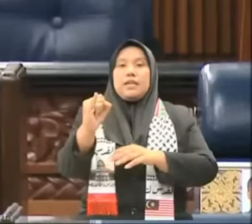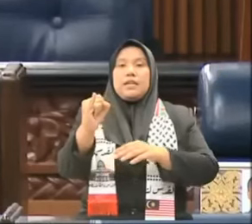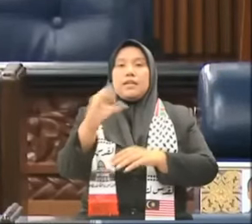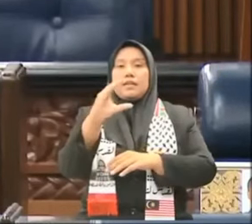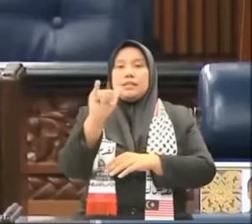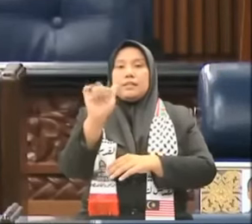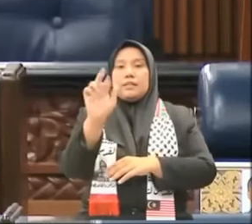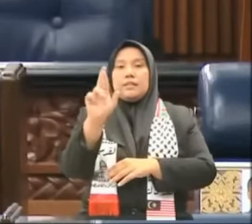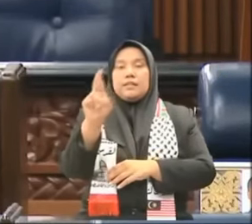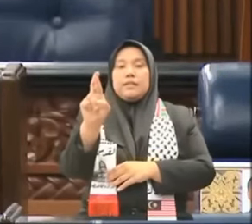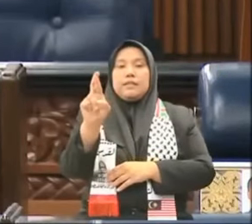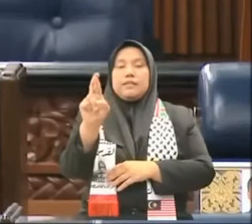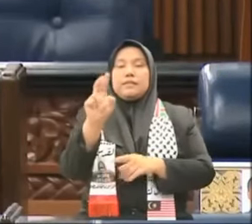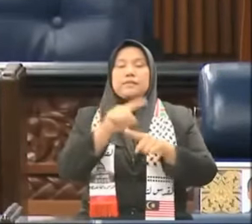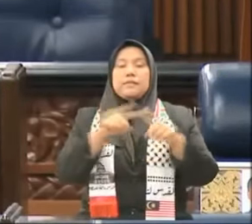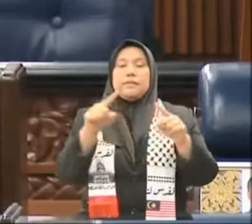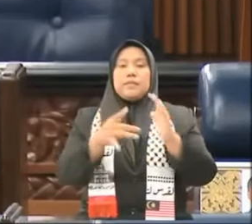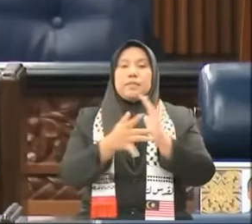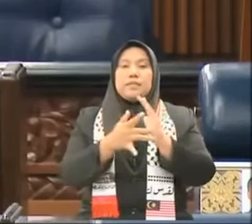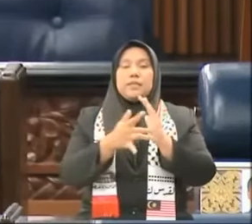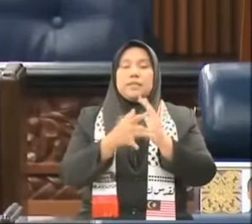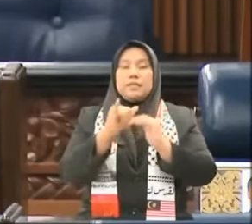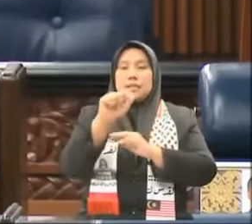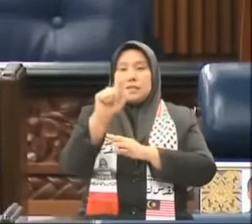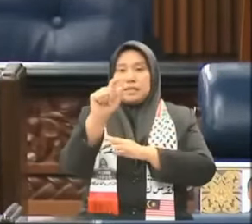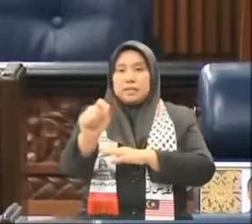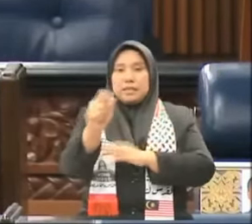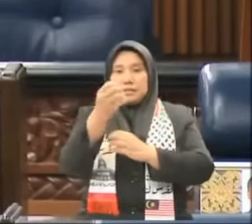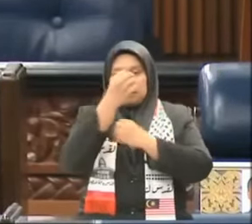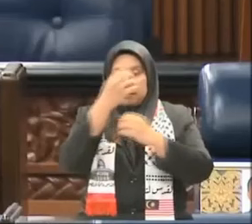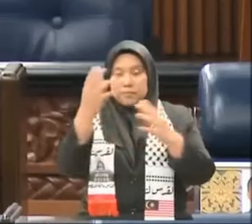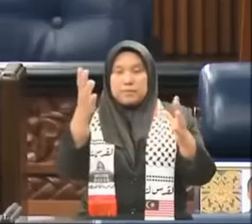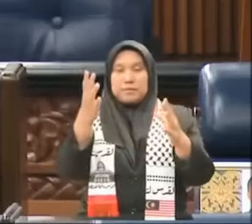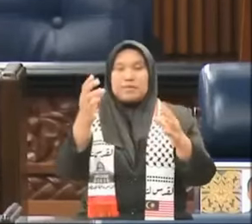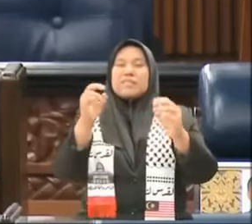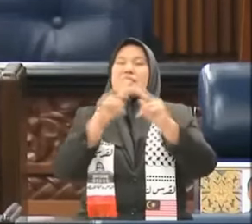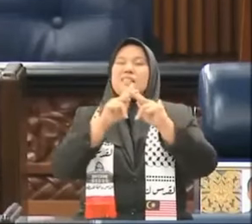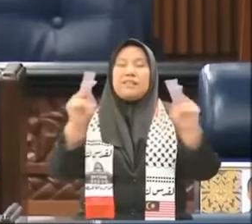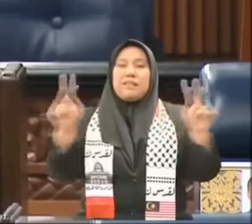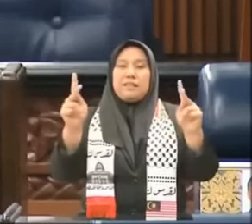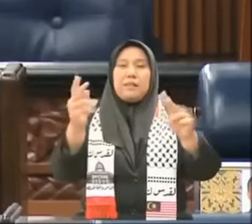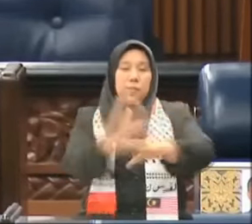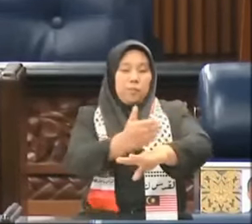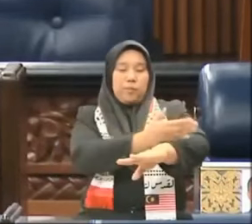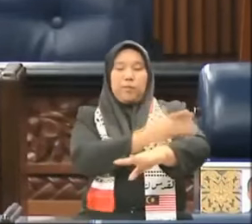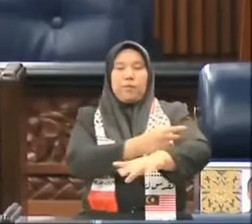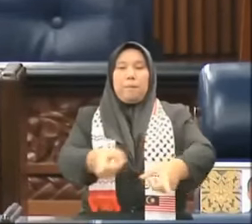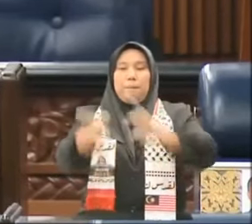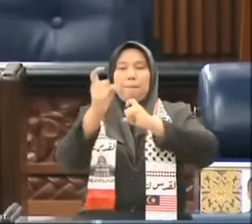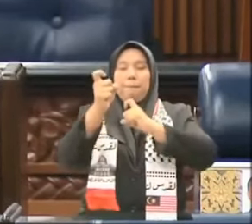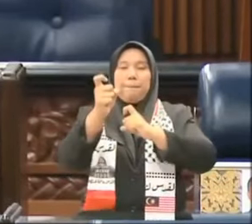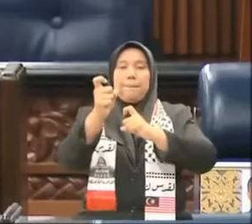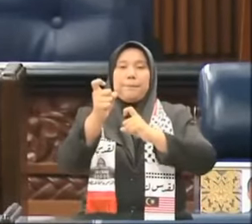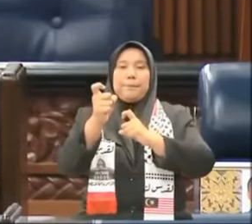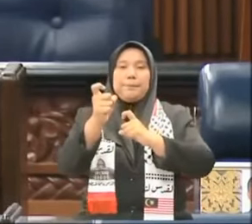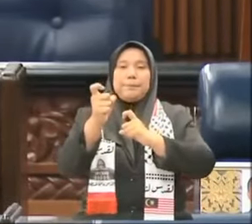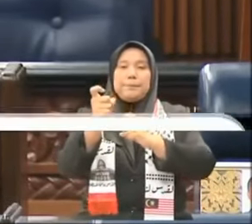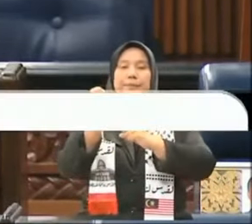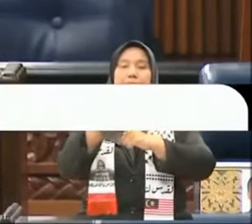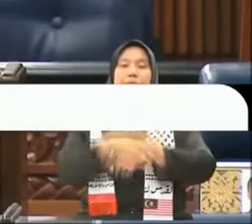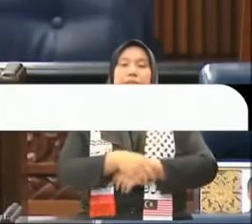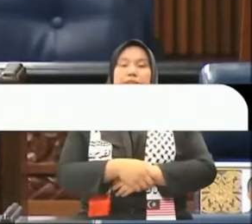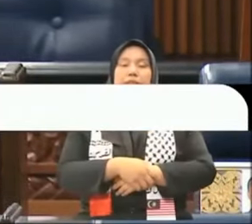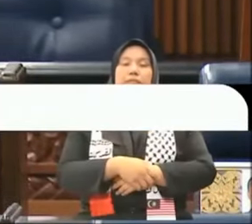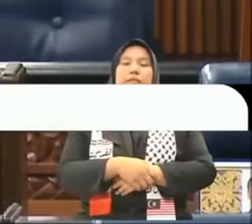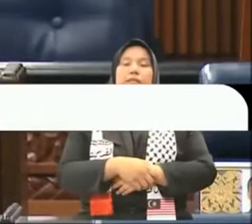negara teknologi maklumat dan komunikasi sangat berkembang dengan begitu cepat maka sentiasa wujud ruang dan